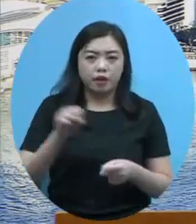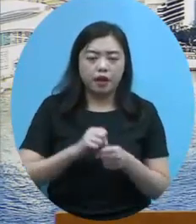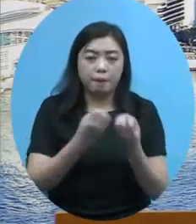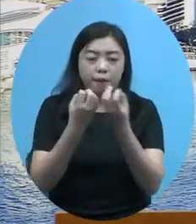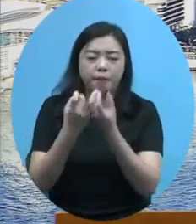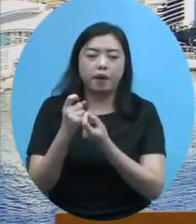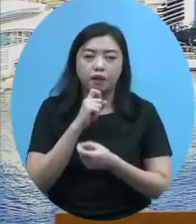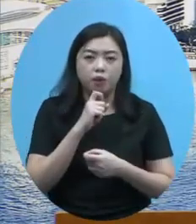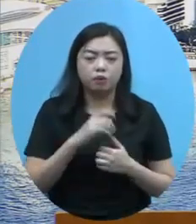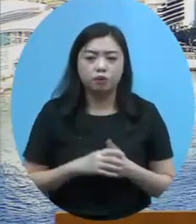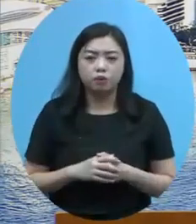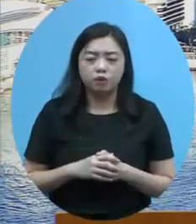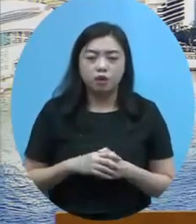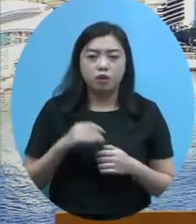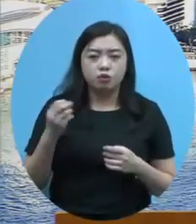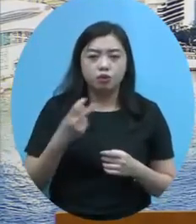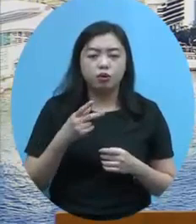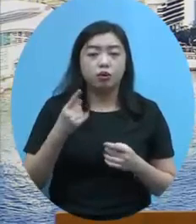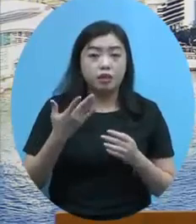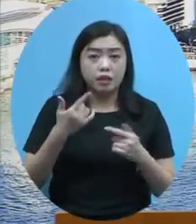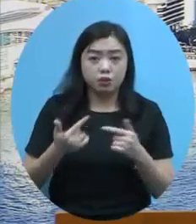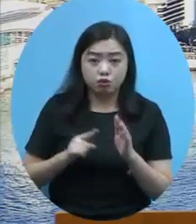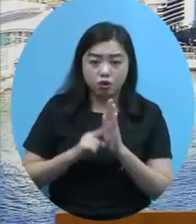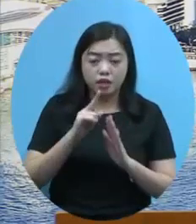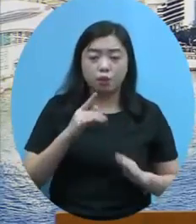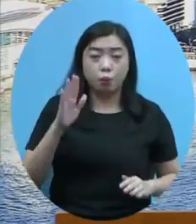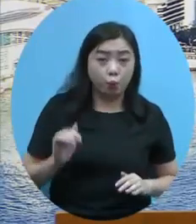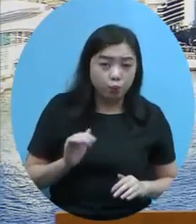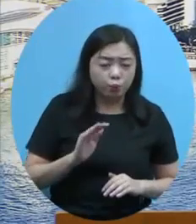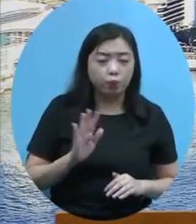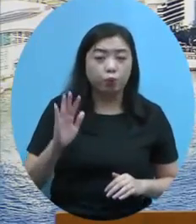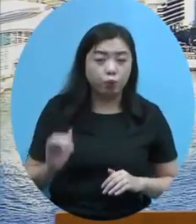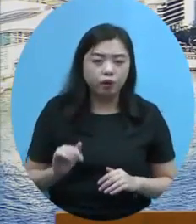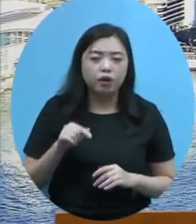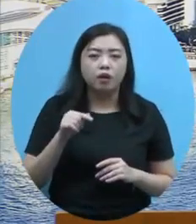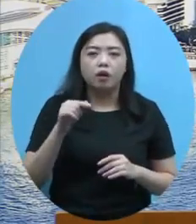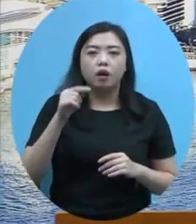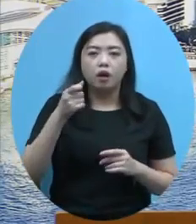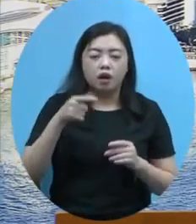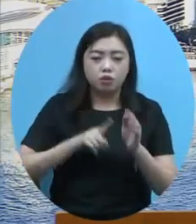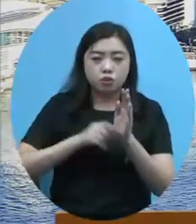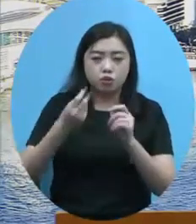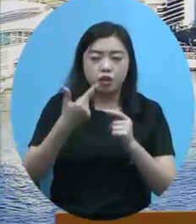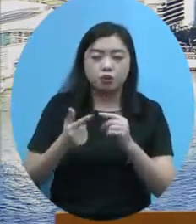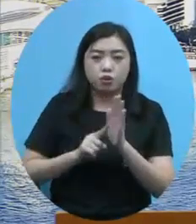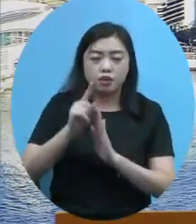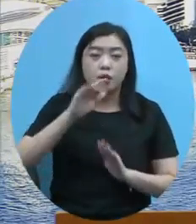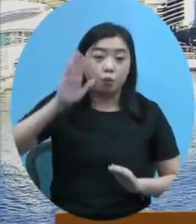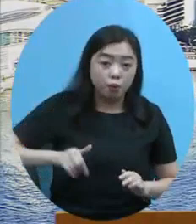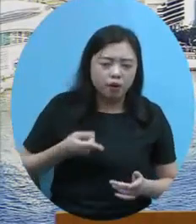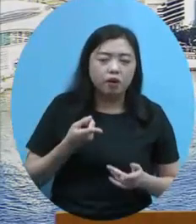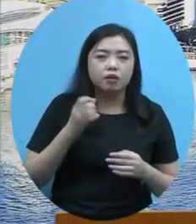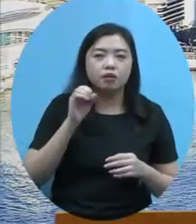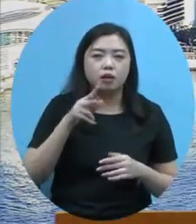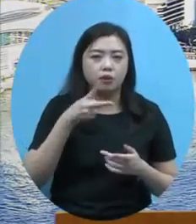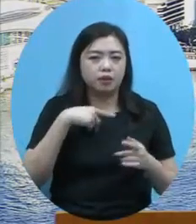咁至於會唔會繼續上升，這個都要有待觀察，即係有冇一個持續上升嘅趨勢。咁但我哋即係最緊